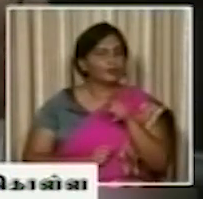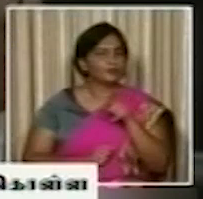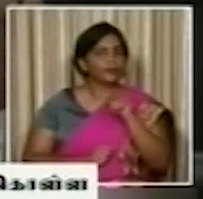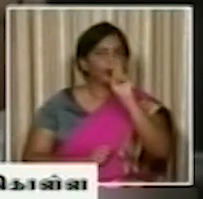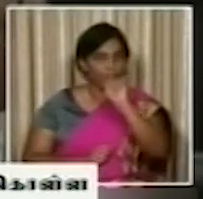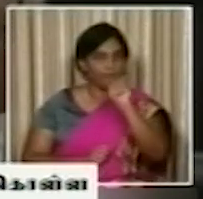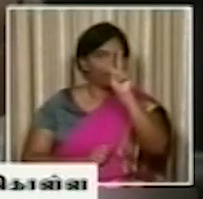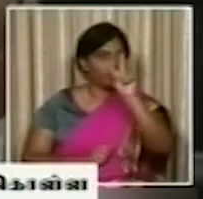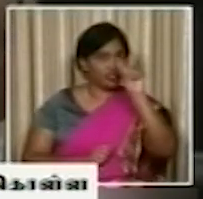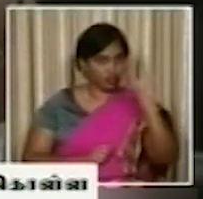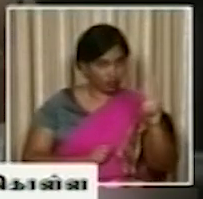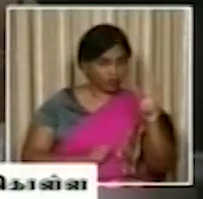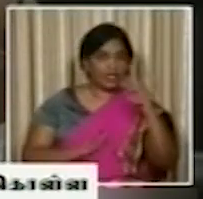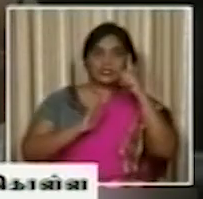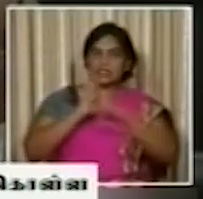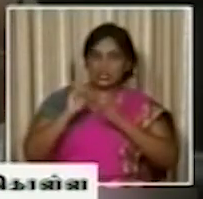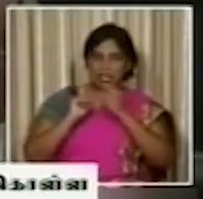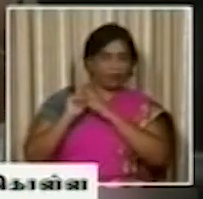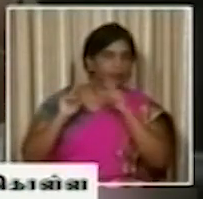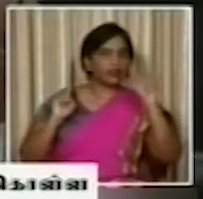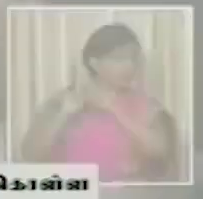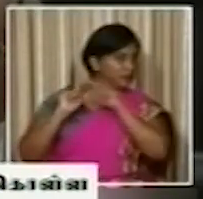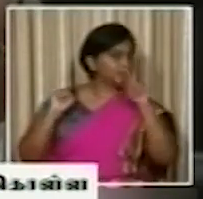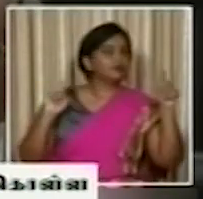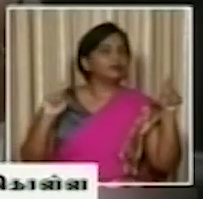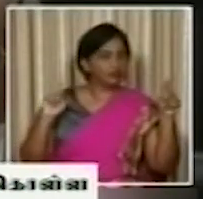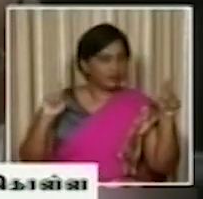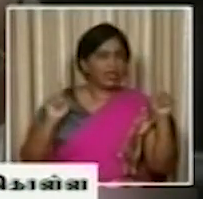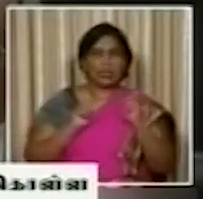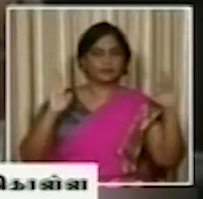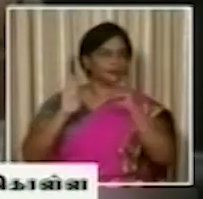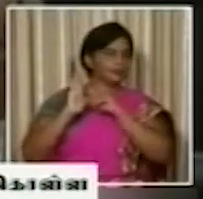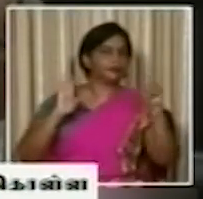2023 முதல் 2027 வரை தற்காலிக சலுகை காலம் கிடைக்கும் என நம்புகின்றோம். அதன் பின்னர்